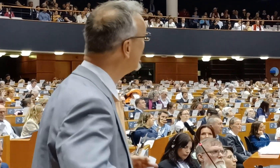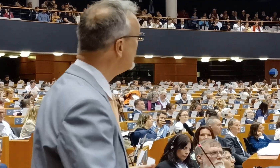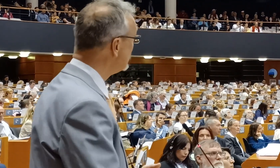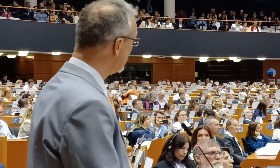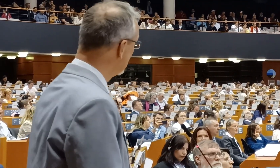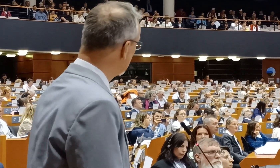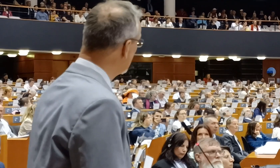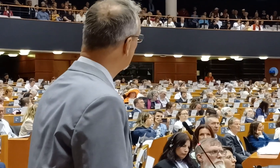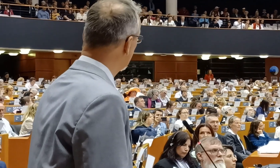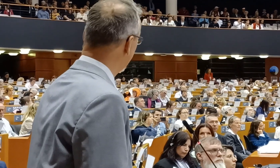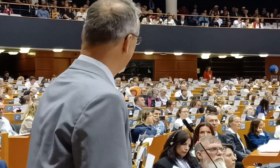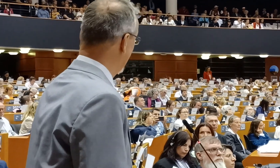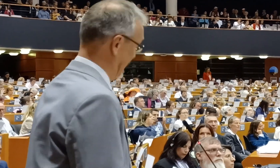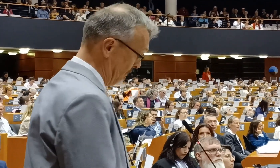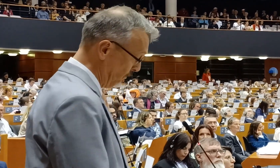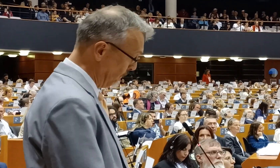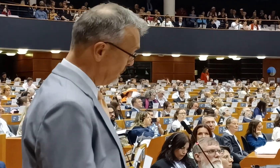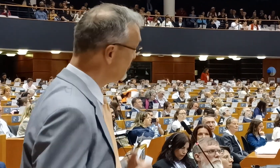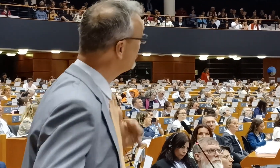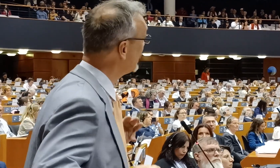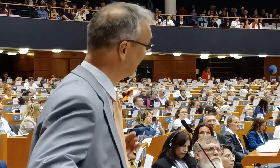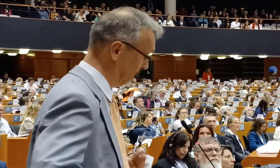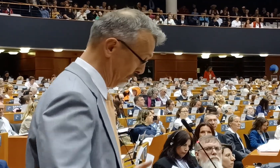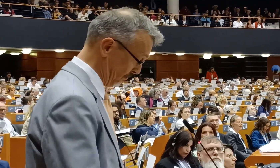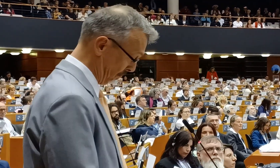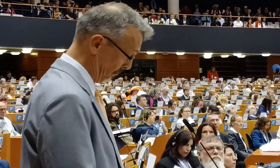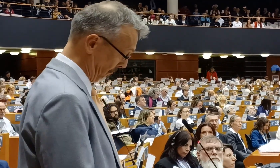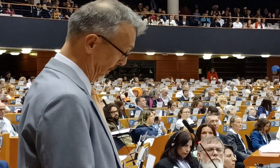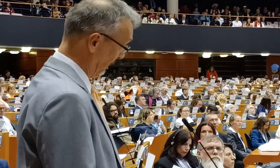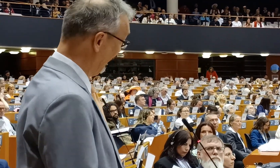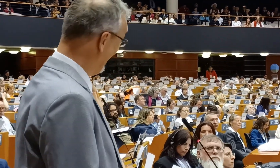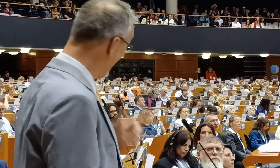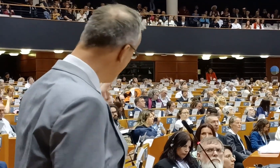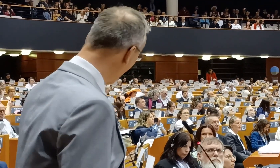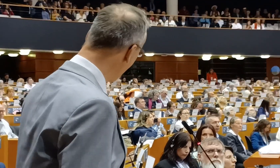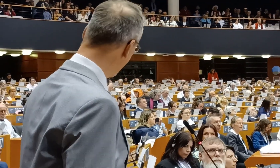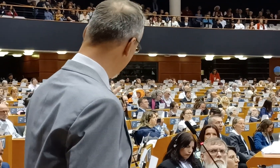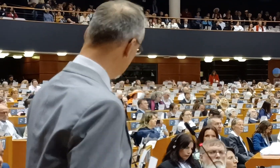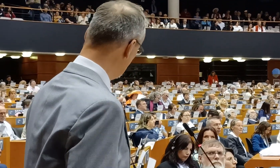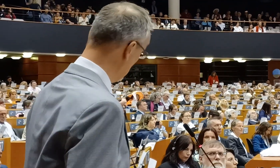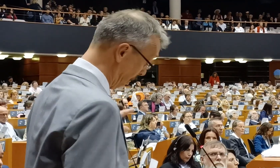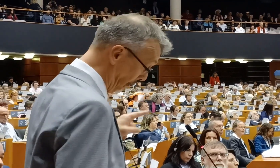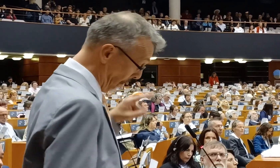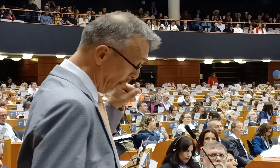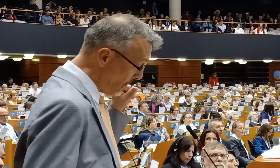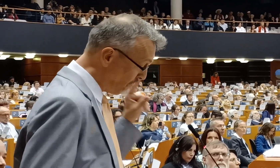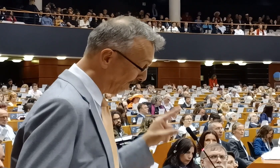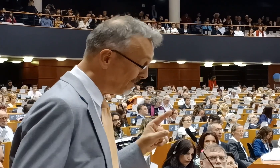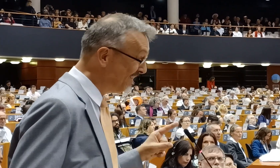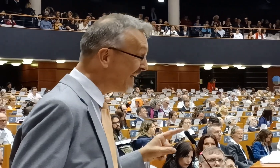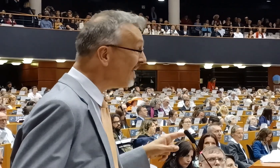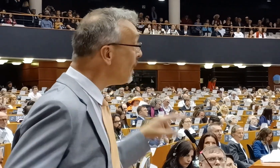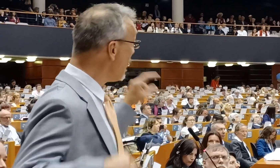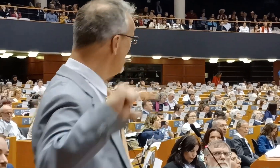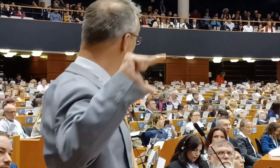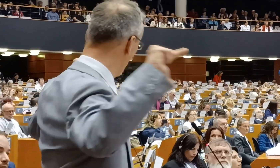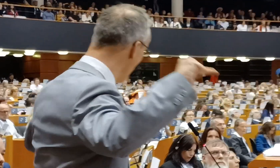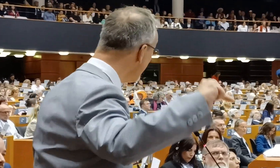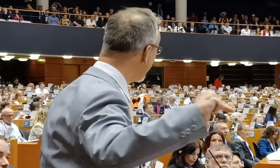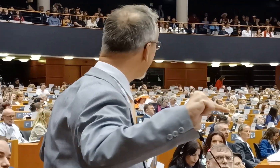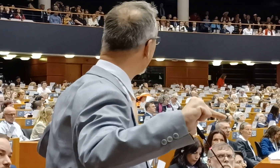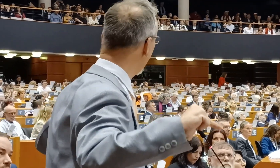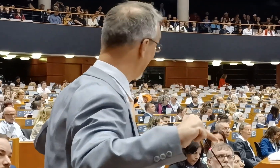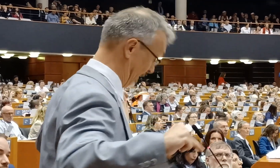inklusive Unterstützungsleistungen zu fördern. Im Ergebnis fördern wir